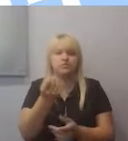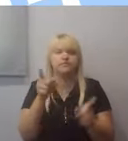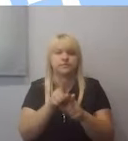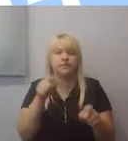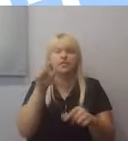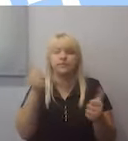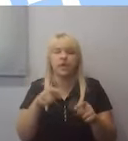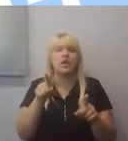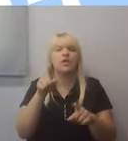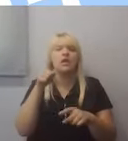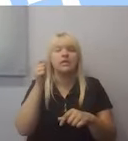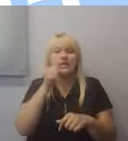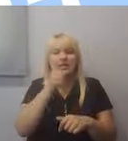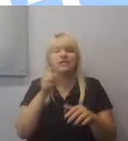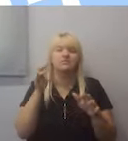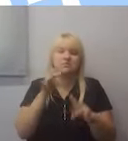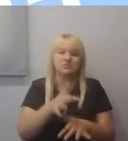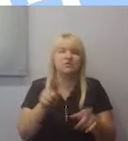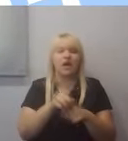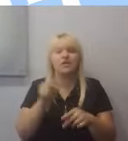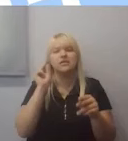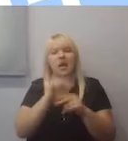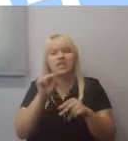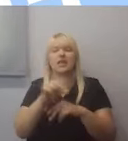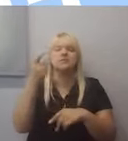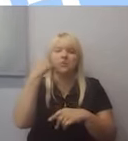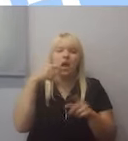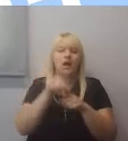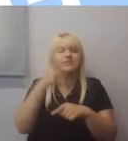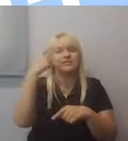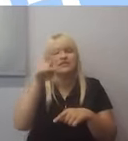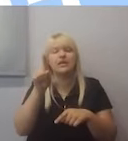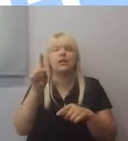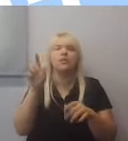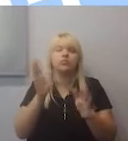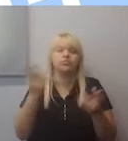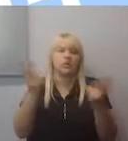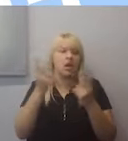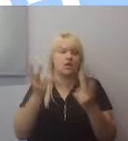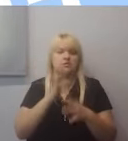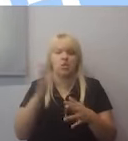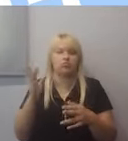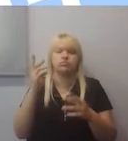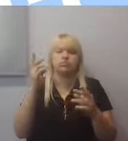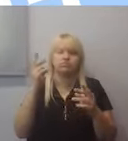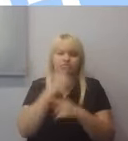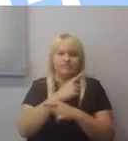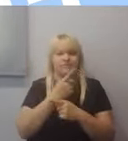smadzenes izdomu kļūs arvien racionālāks un nedarīs liekas kustības un muļķības